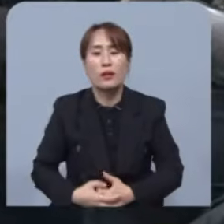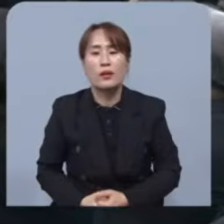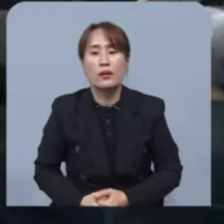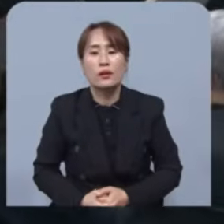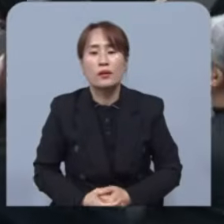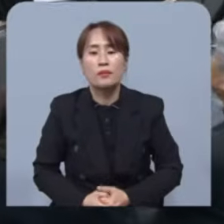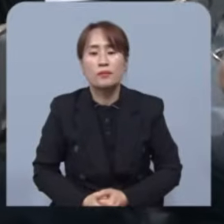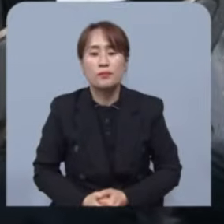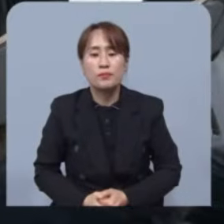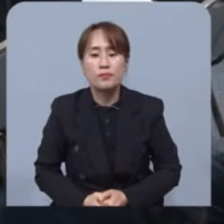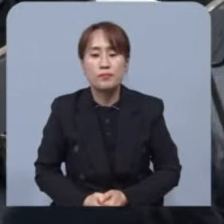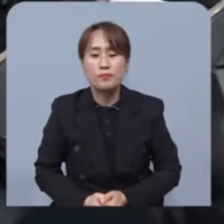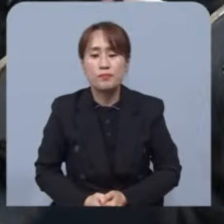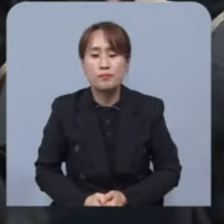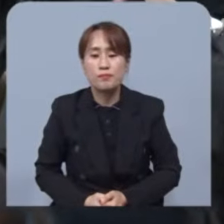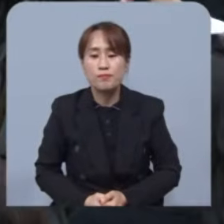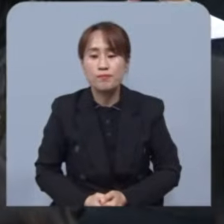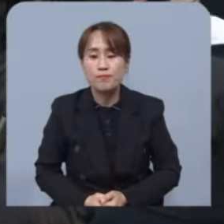그러면